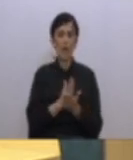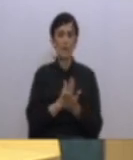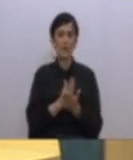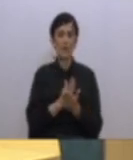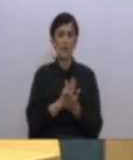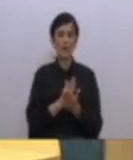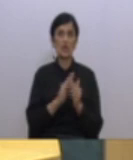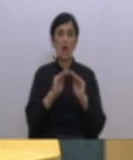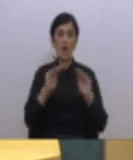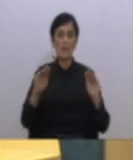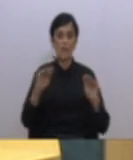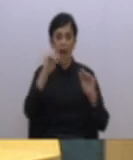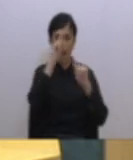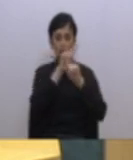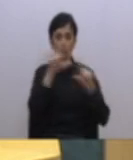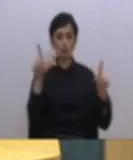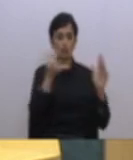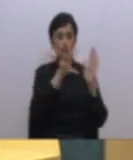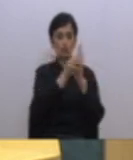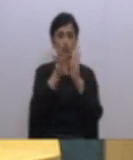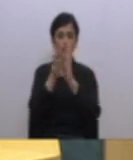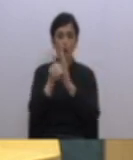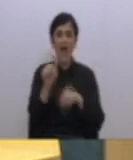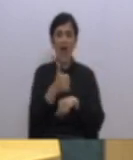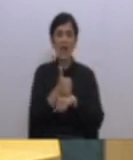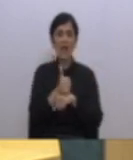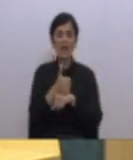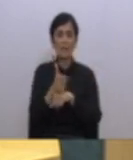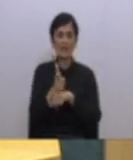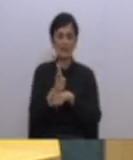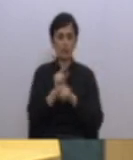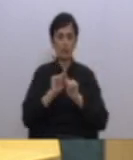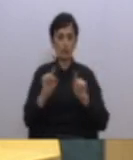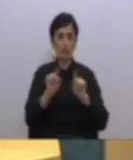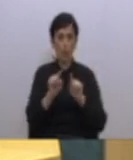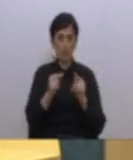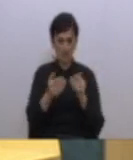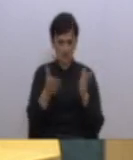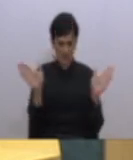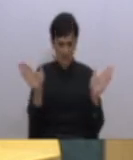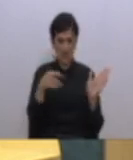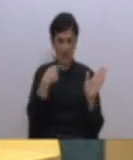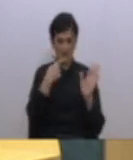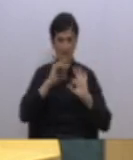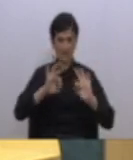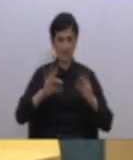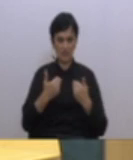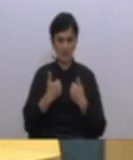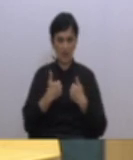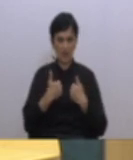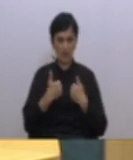ბაღებში, სკოლებში ეს LGBT პროპაგანდა. რიად გეუბნებით?